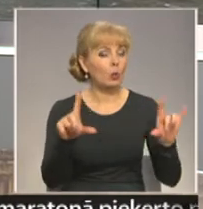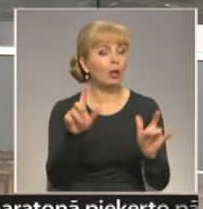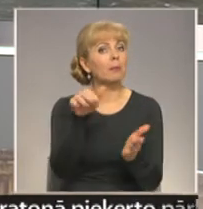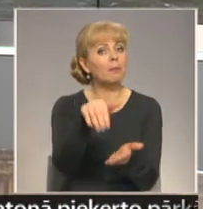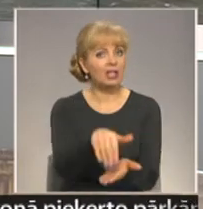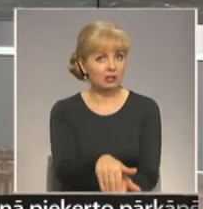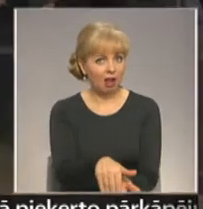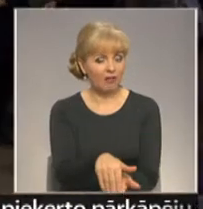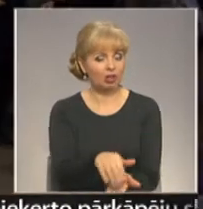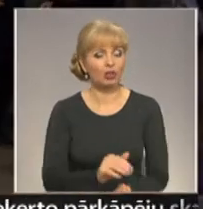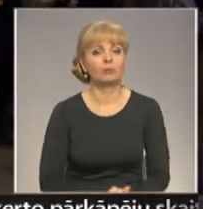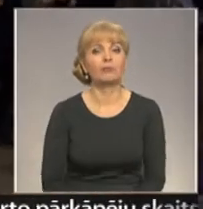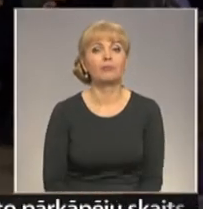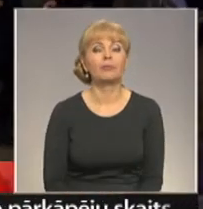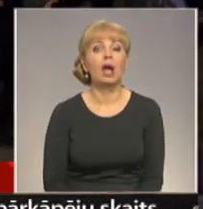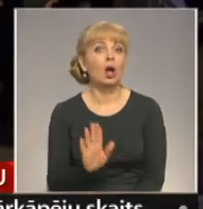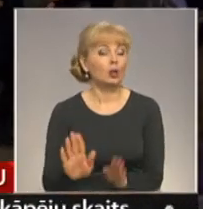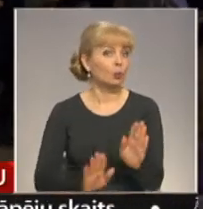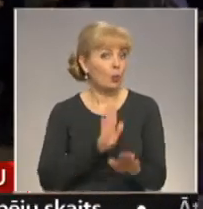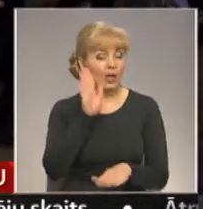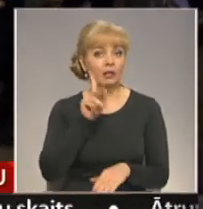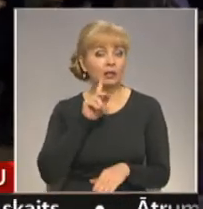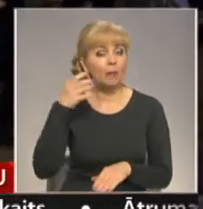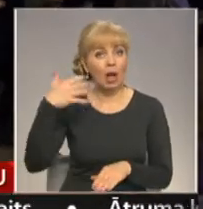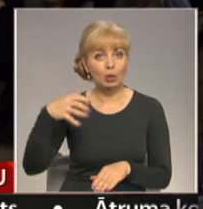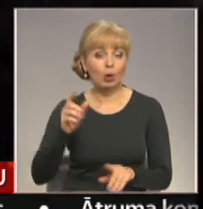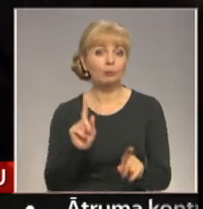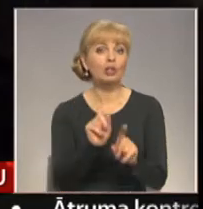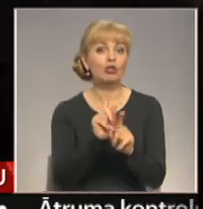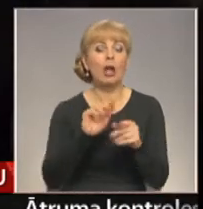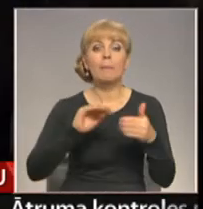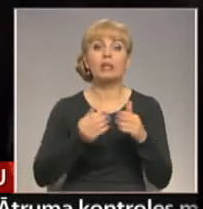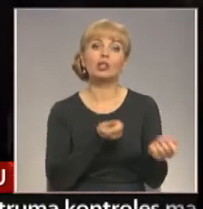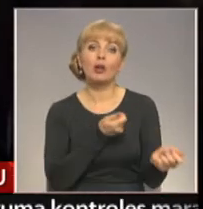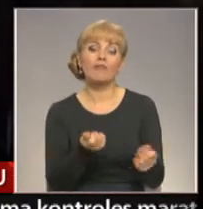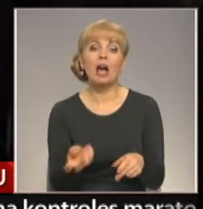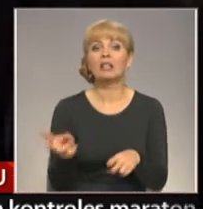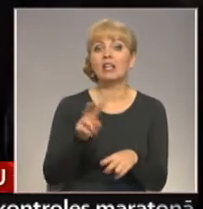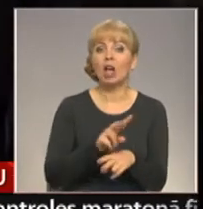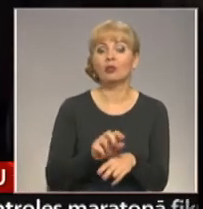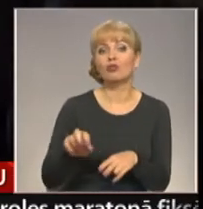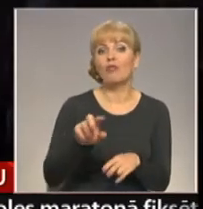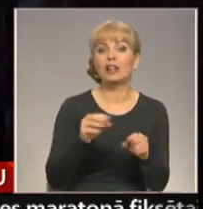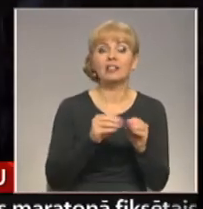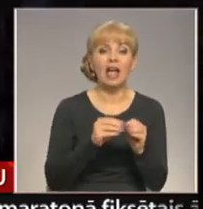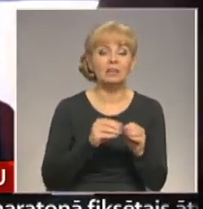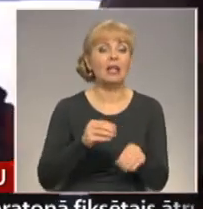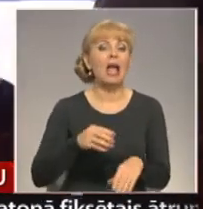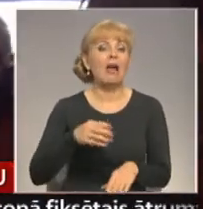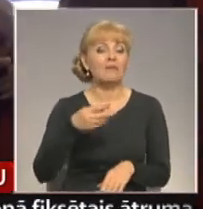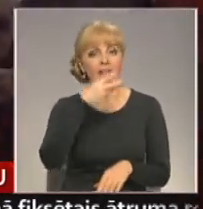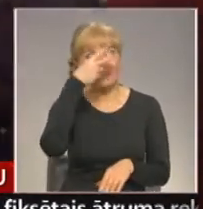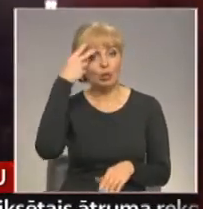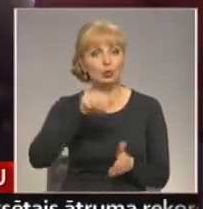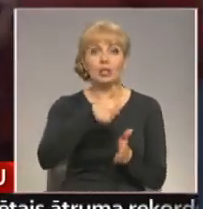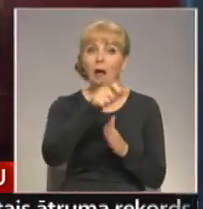Kurzeme. No paša rīta Liepājas domējas tikšanos ar pilsētas vadību ieradušies vairāk 10 8. Vidusskolas pārstāvi, kur jau